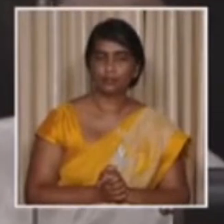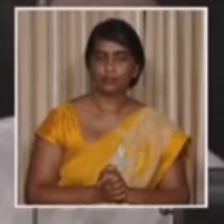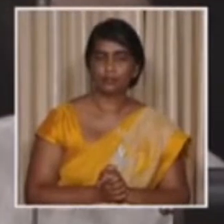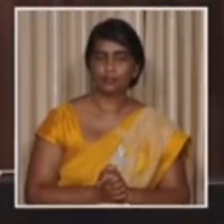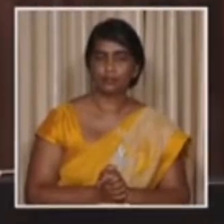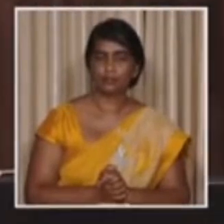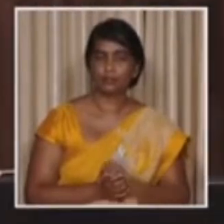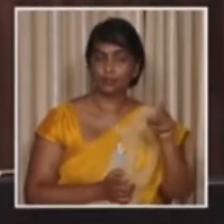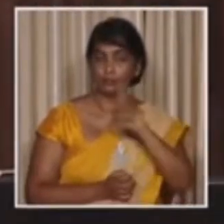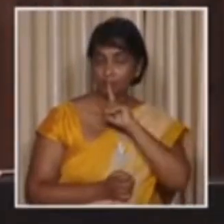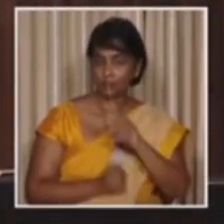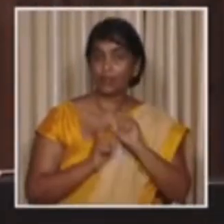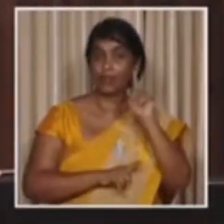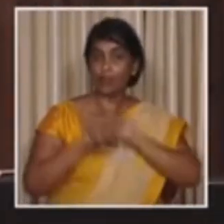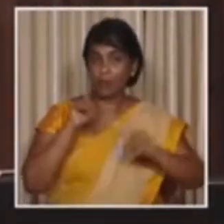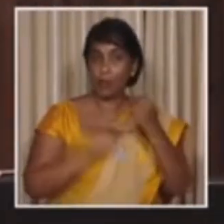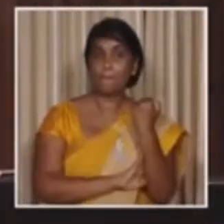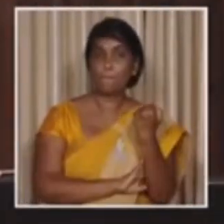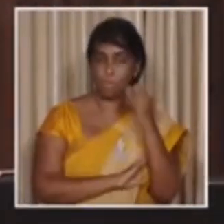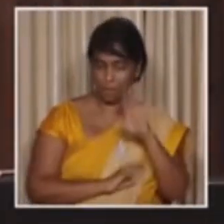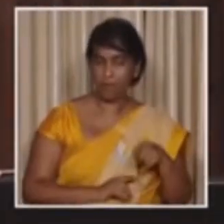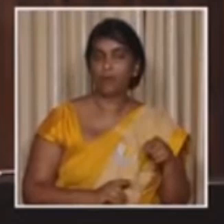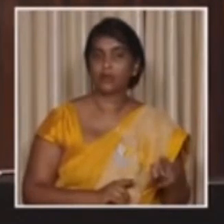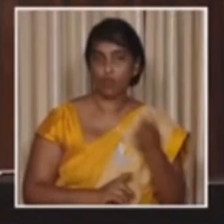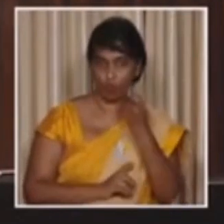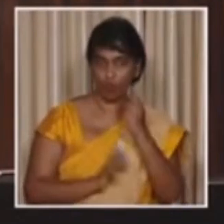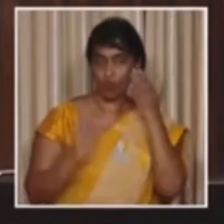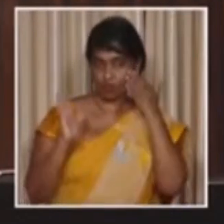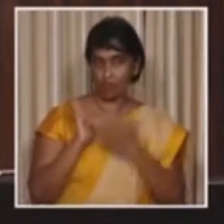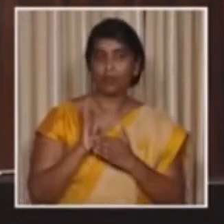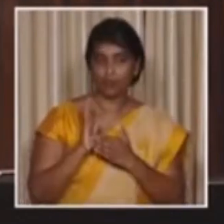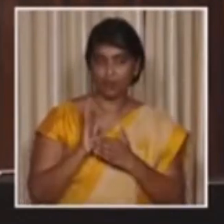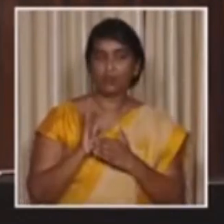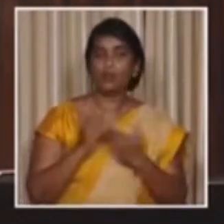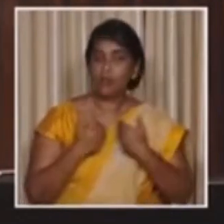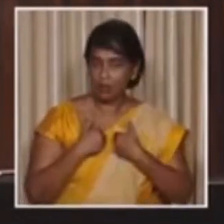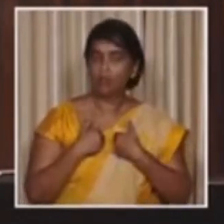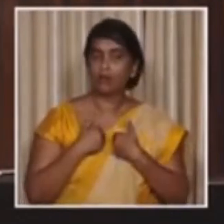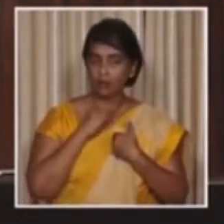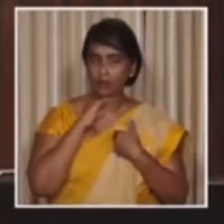මෙතුමා කිව්වා පාර්ලිමේන්තුවටයි බලේ තියෙන්නේ කියලා මුදල් සම්බන්ධයෙන් ඒකයි අපි මේ පාර්ලිමේන්තුවේ